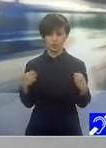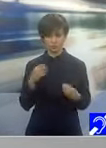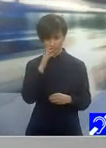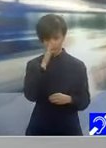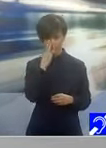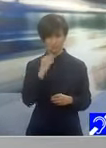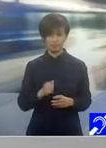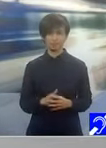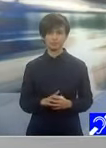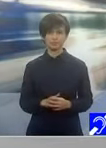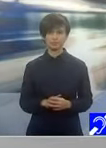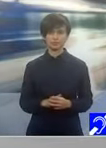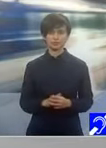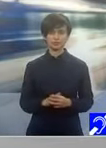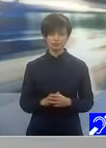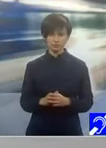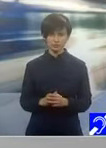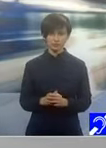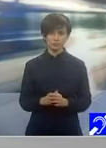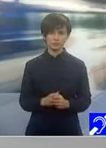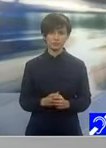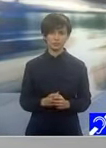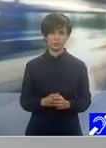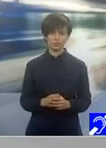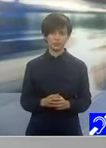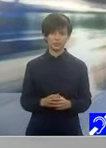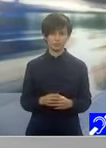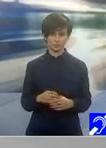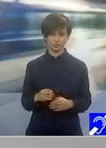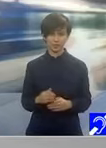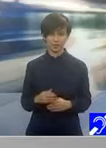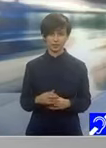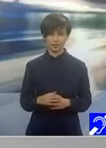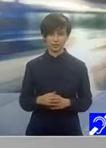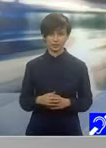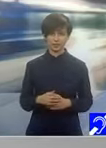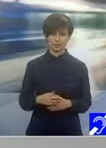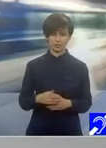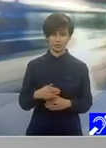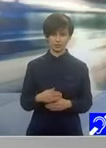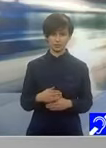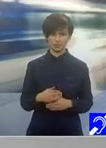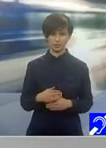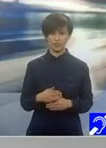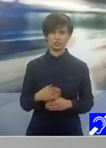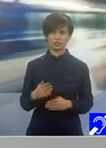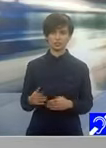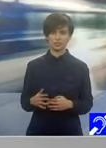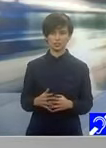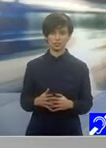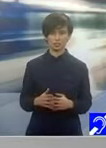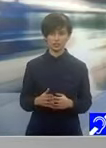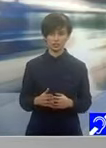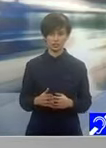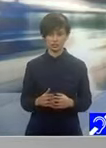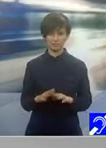revendicare intentat de așa zisi moștenitori ai Vetturei Goga, și s-ar putea ca și acest edificiu să aibă